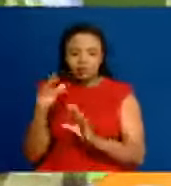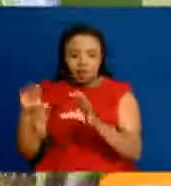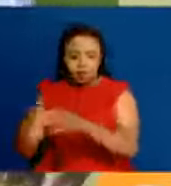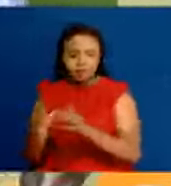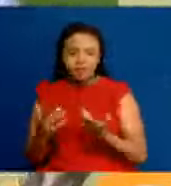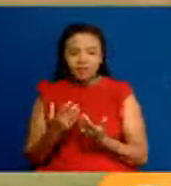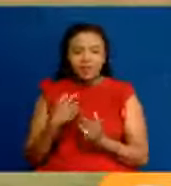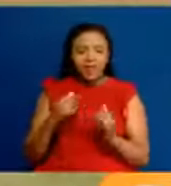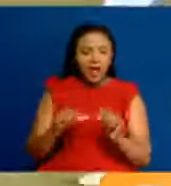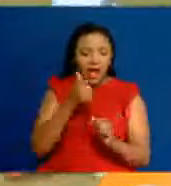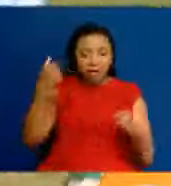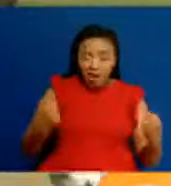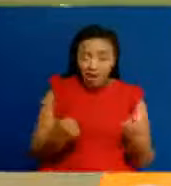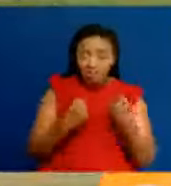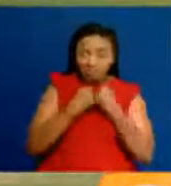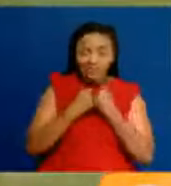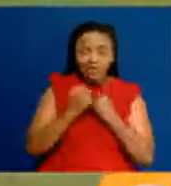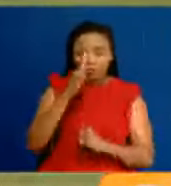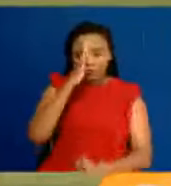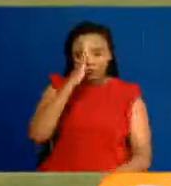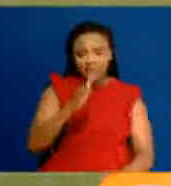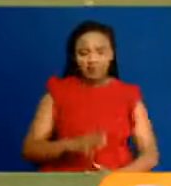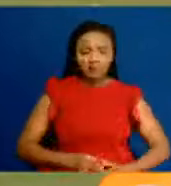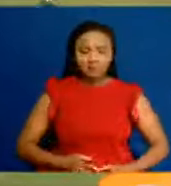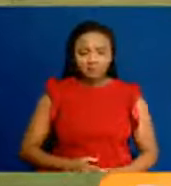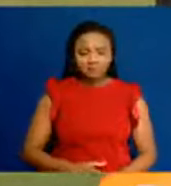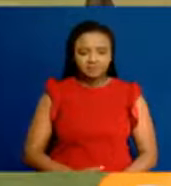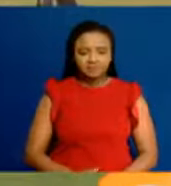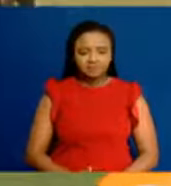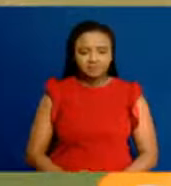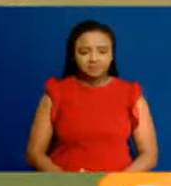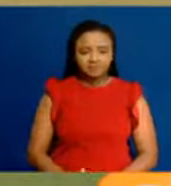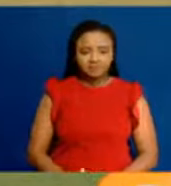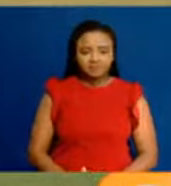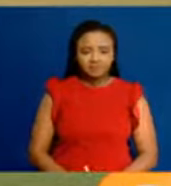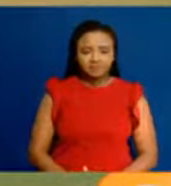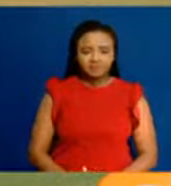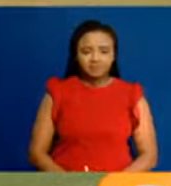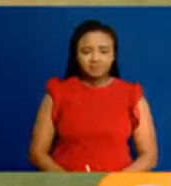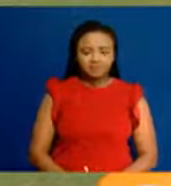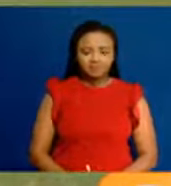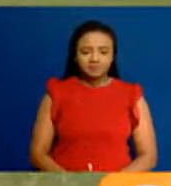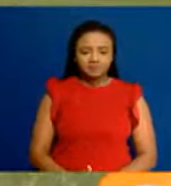ya Jumapili. Lukman Mahmud, Citizen Nipashe, Nairobi.